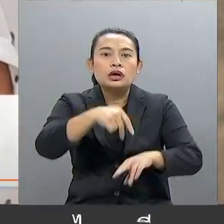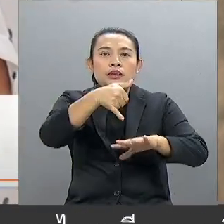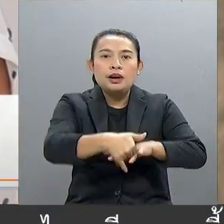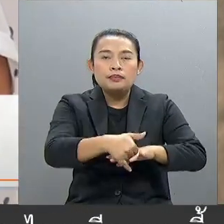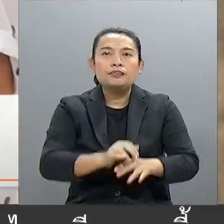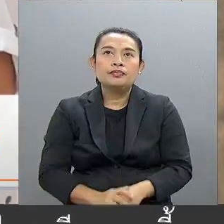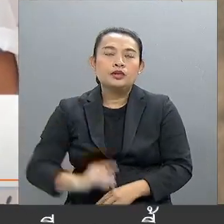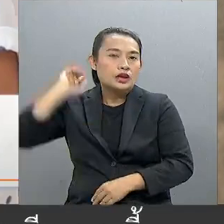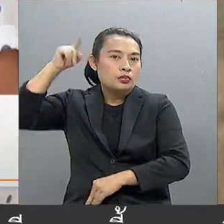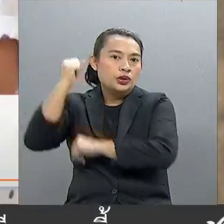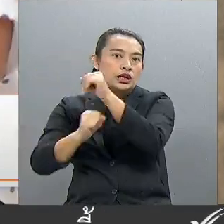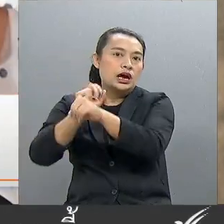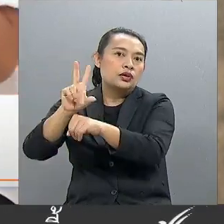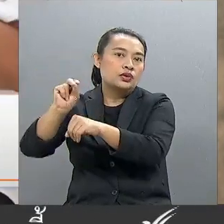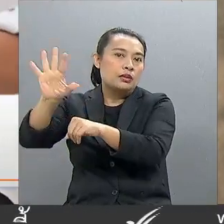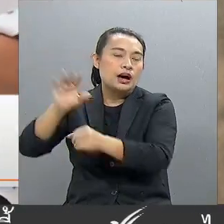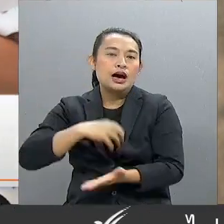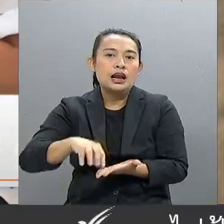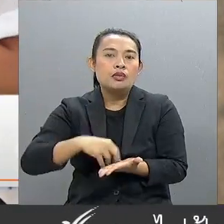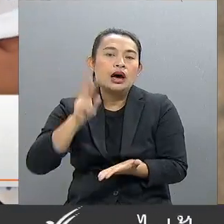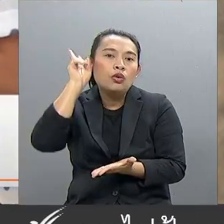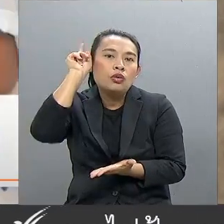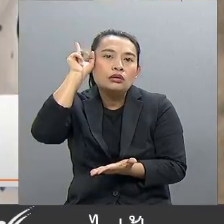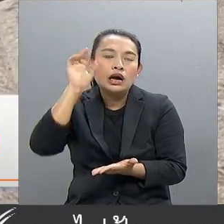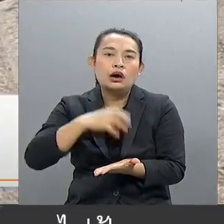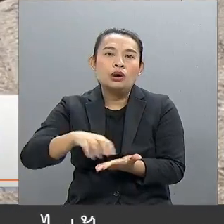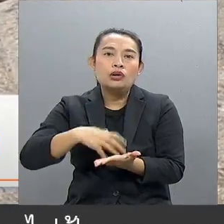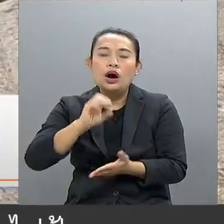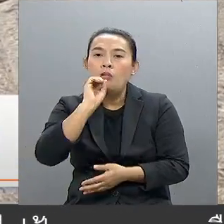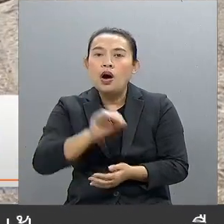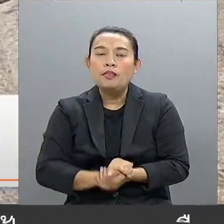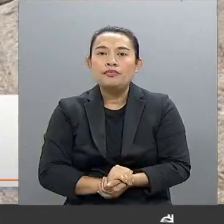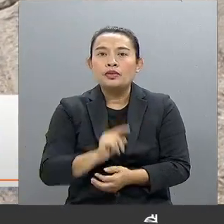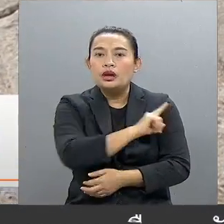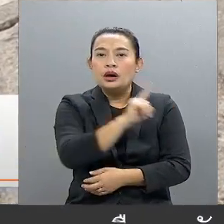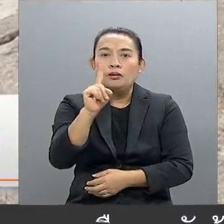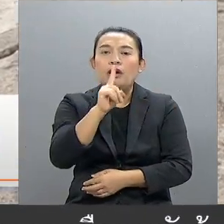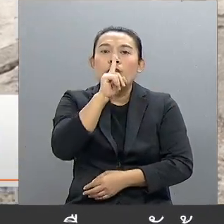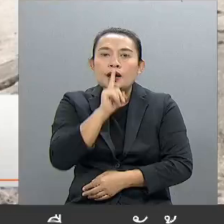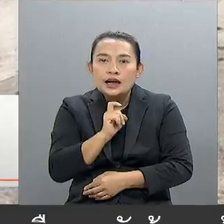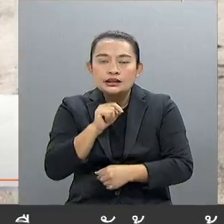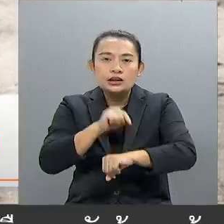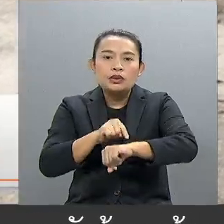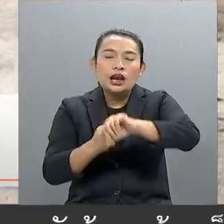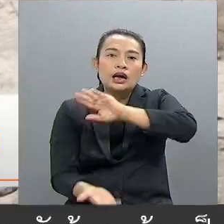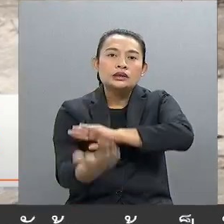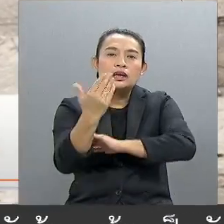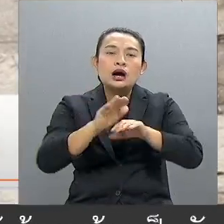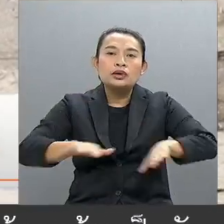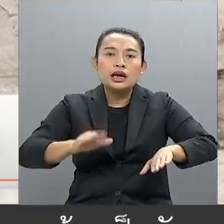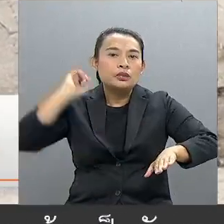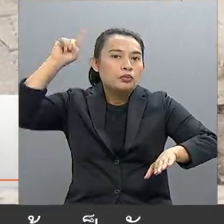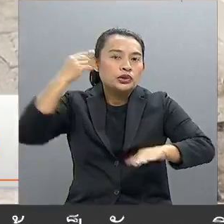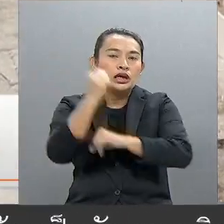เล่าให้ทีมข่าวร้องทุกข์ลงป้ายนี้ฟังว่าเมื่อวันอาทิตย์ที่ผ่านมาช่วงเช้าลูกสาววัย6ขวบน้องเอเนี่ยนะคะพ